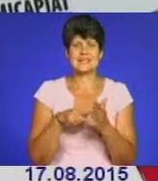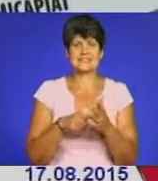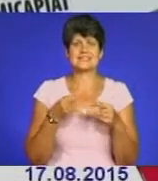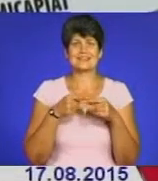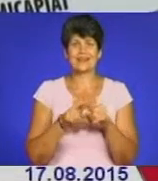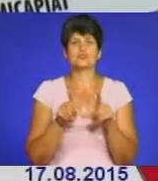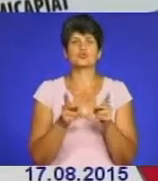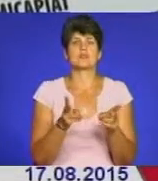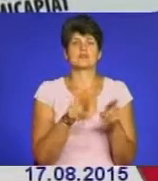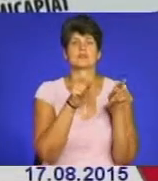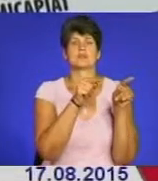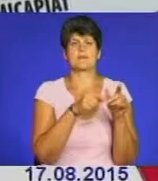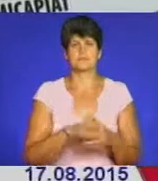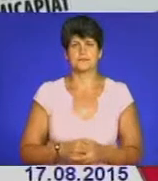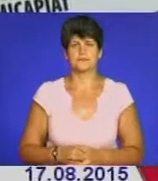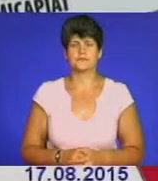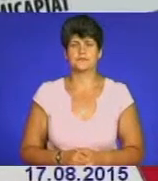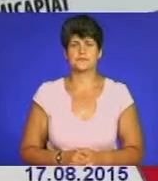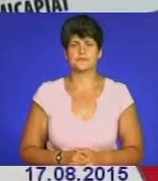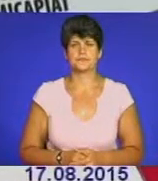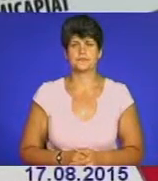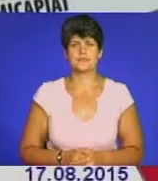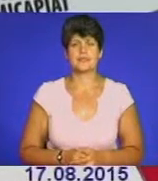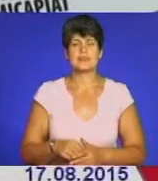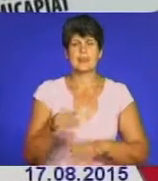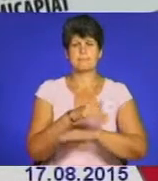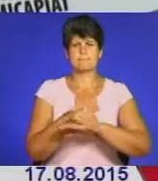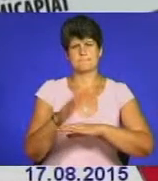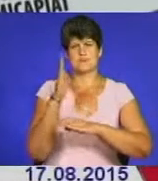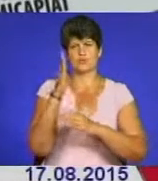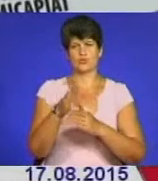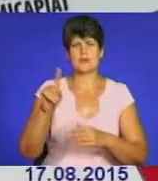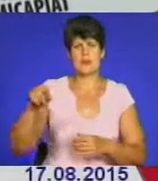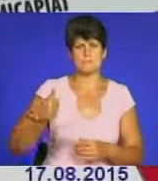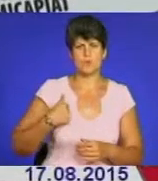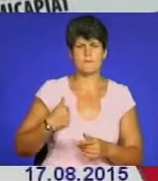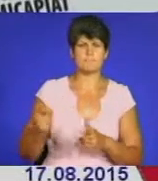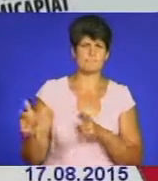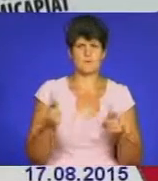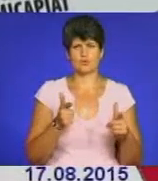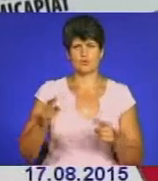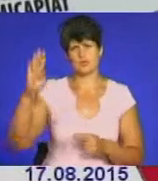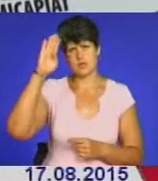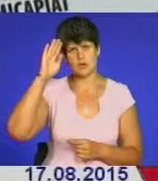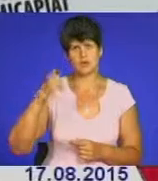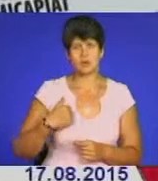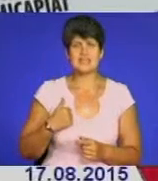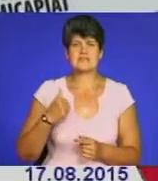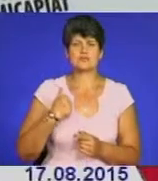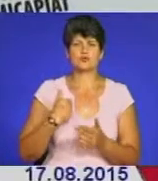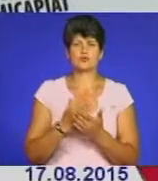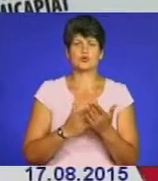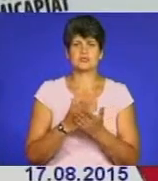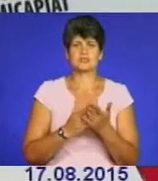в пункти постійної дислокації, для того, щоб здійснювати внутрішню службу, для того, щоб здійснювати охорону військових